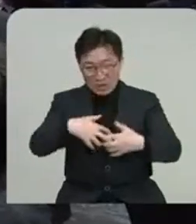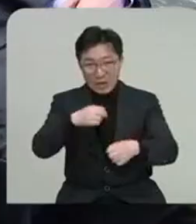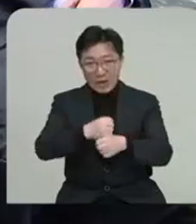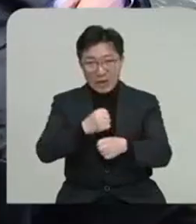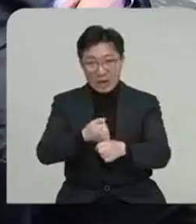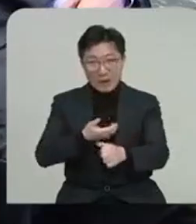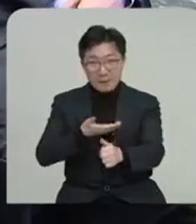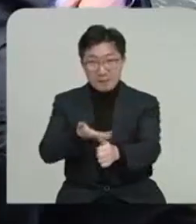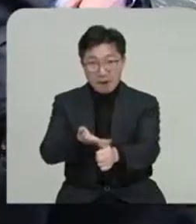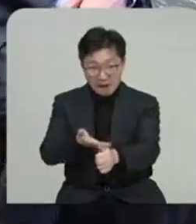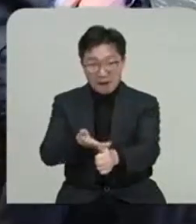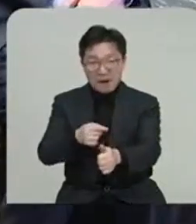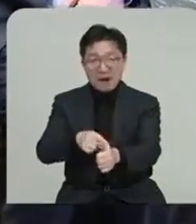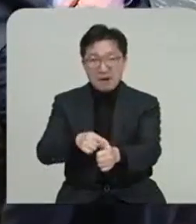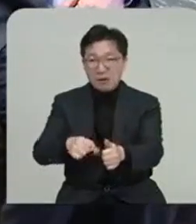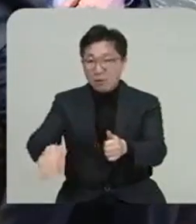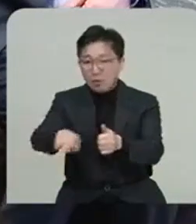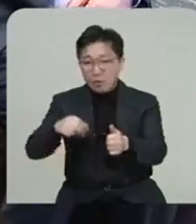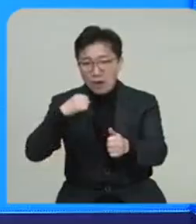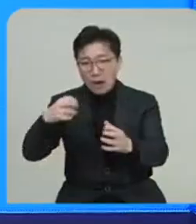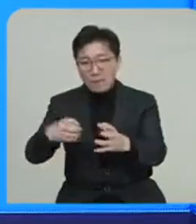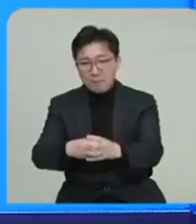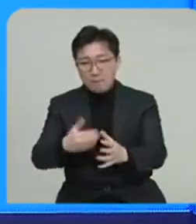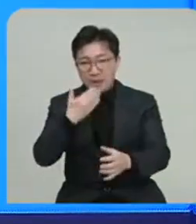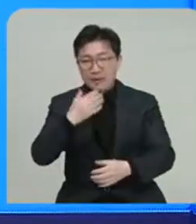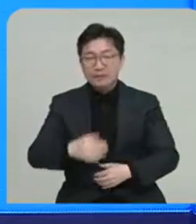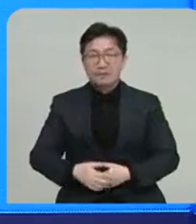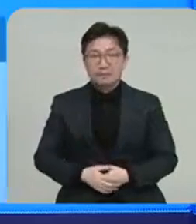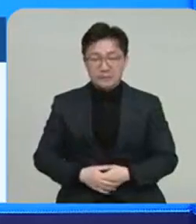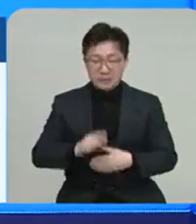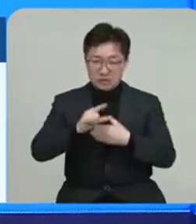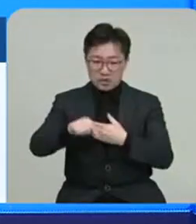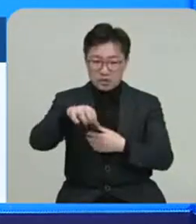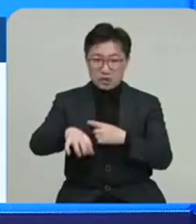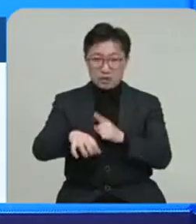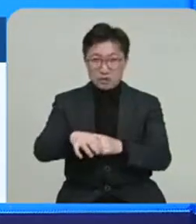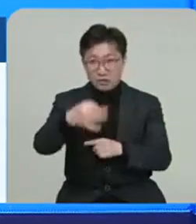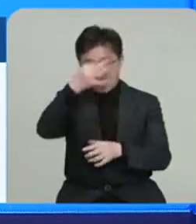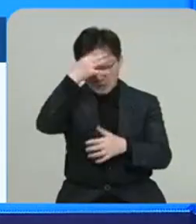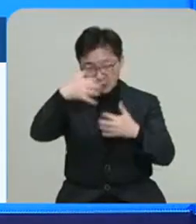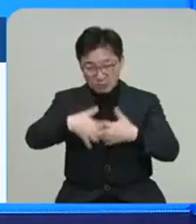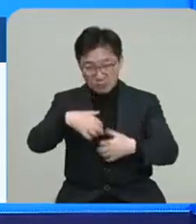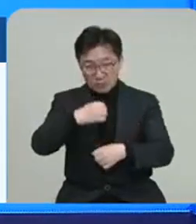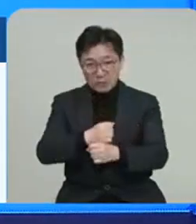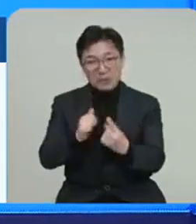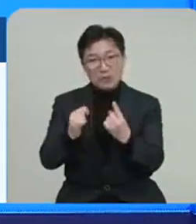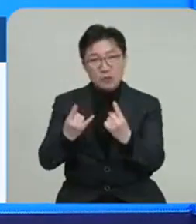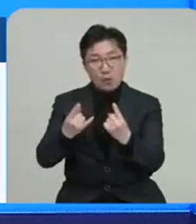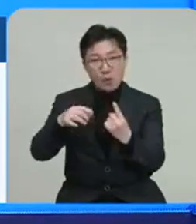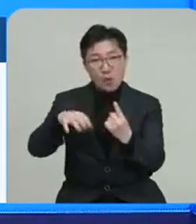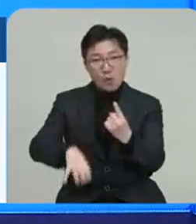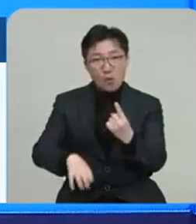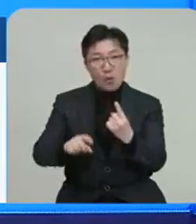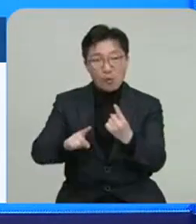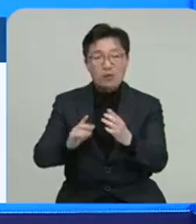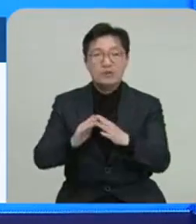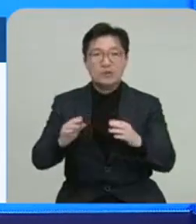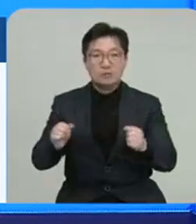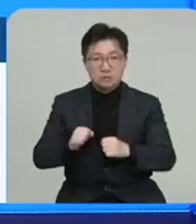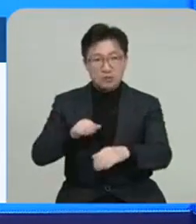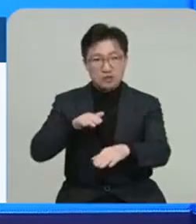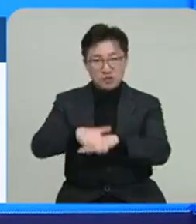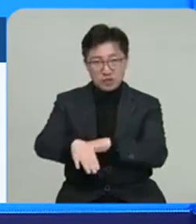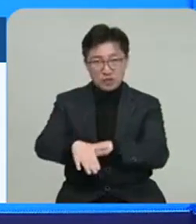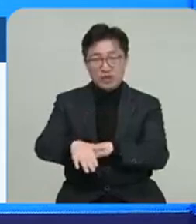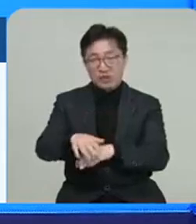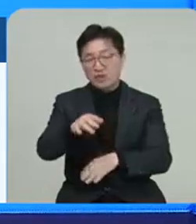지방자치단체가 주도적으로 참여하는 건 처음입니다. 지역특화 스마트 공장 확산의 제1호 사례가 바로 전북형